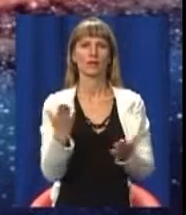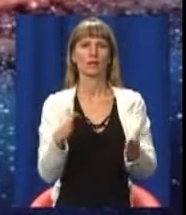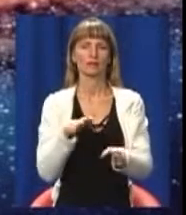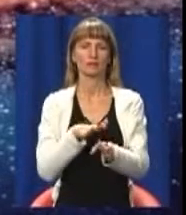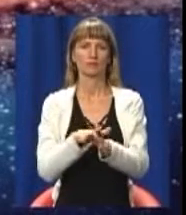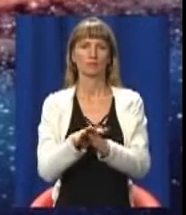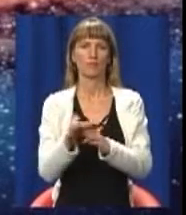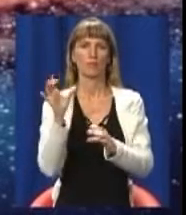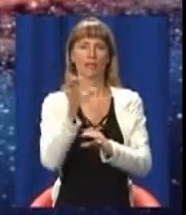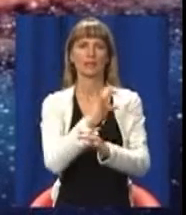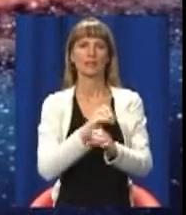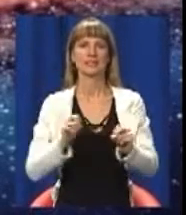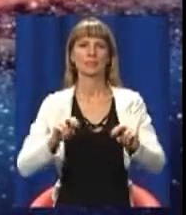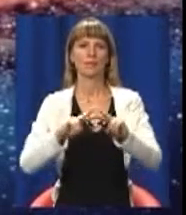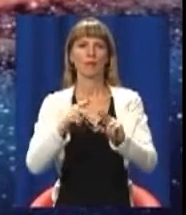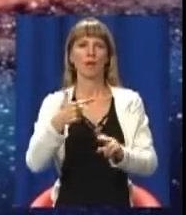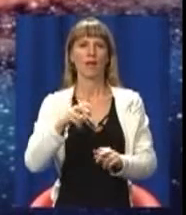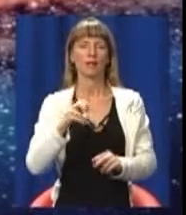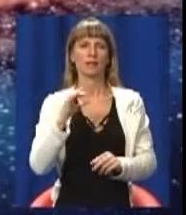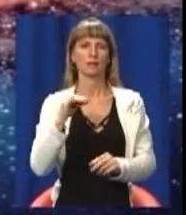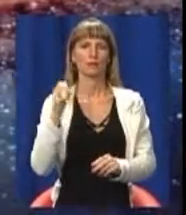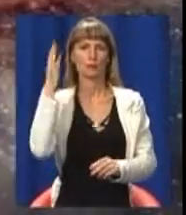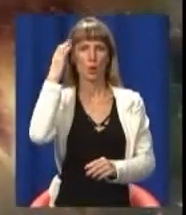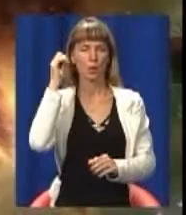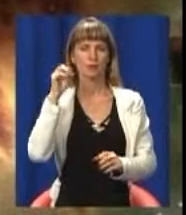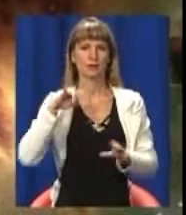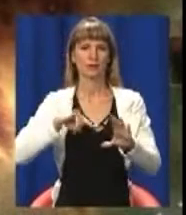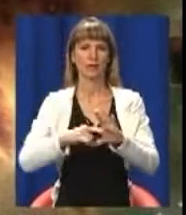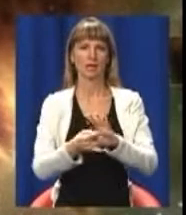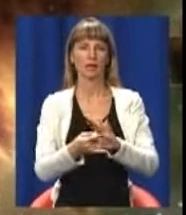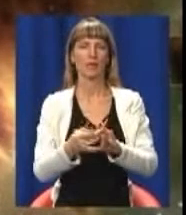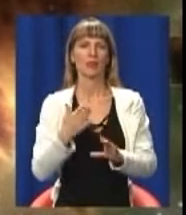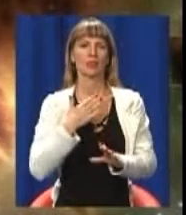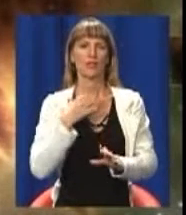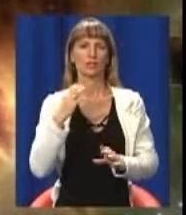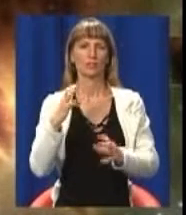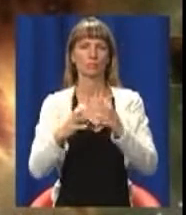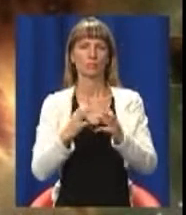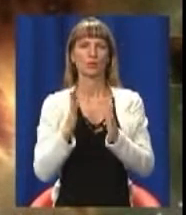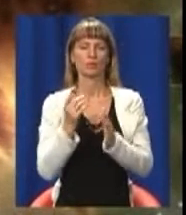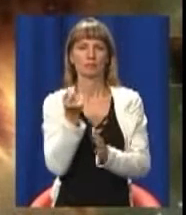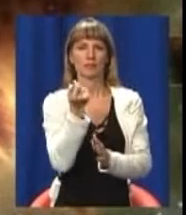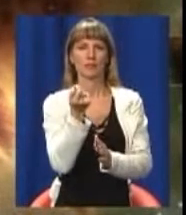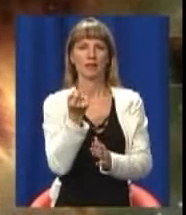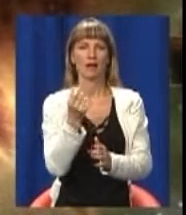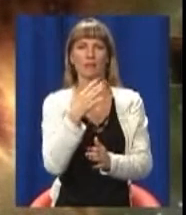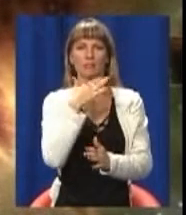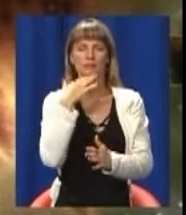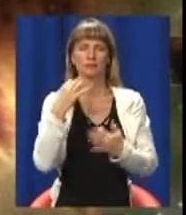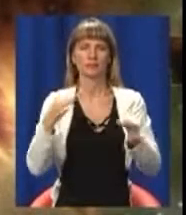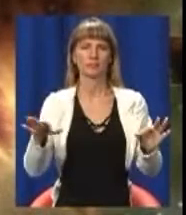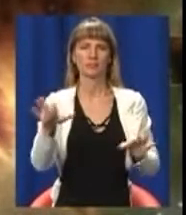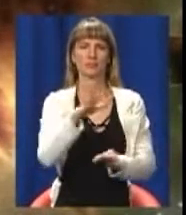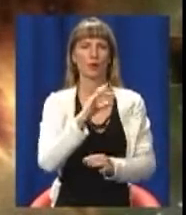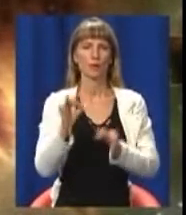заповнений планетами, зірками, галактиками, чорними дірами, туманностями. Наша планета – це всього лише піщинка в нескінченних просторах